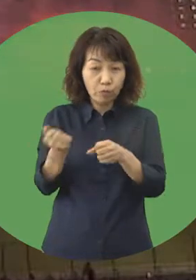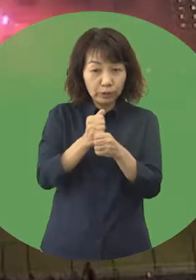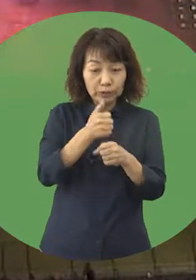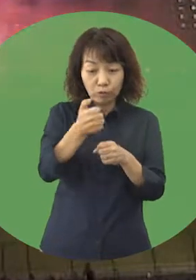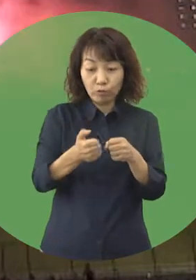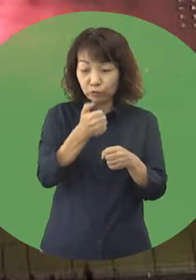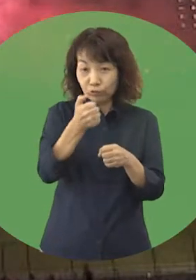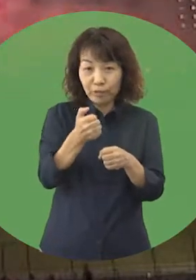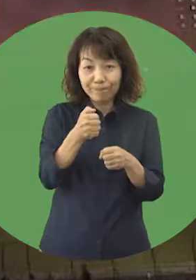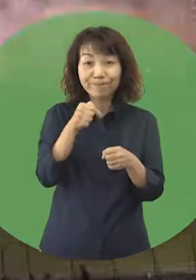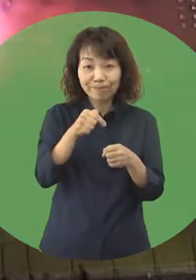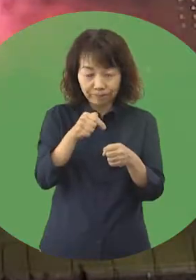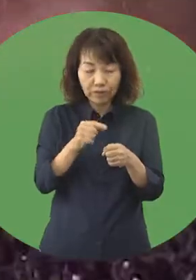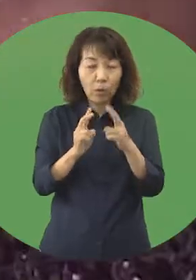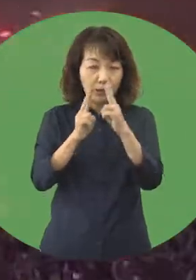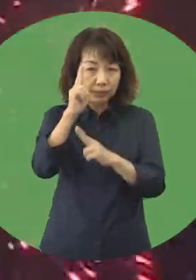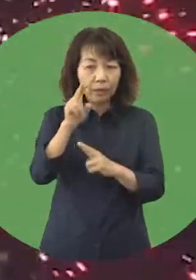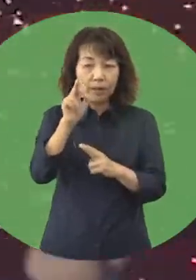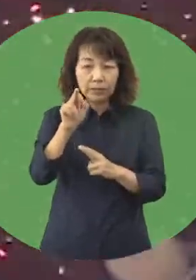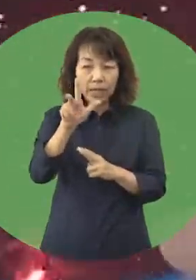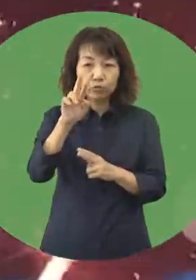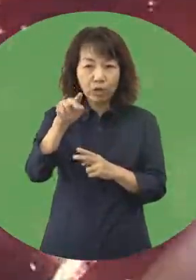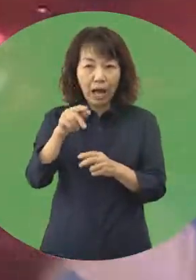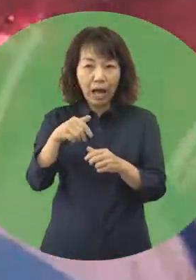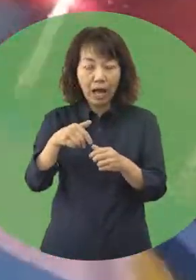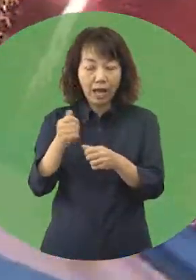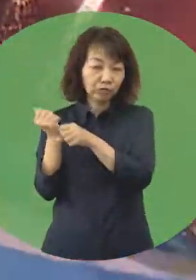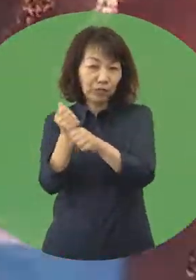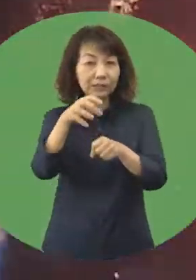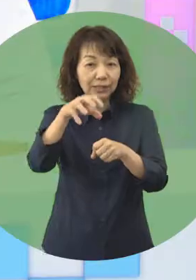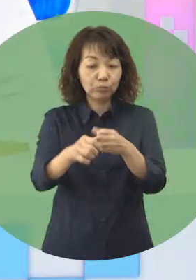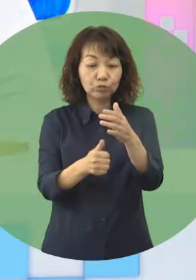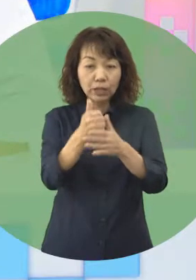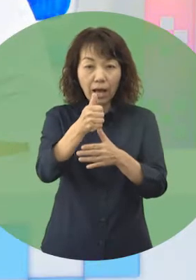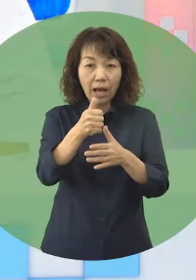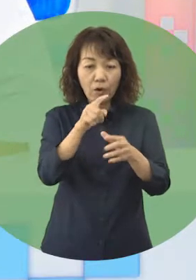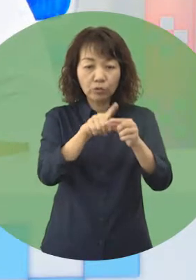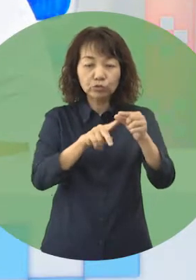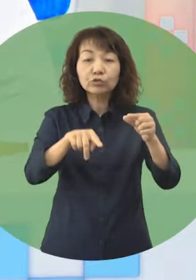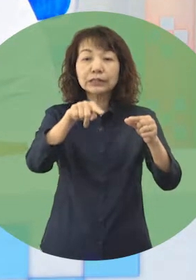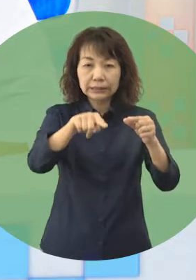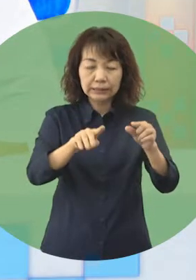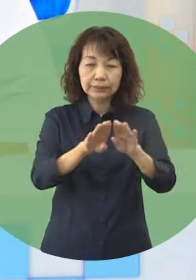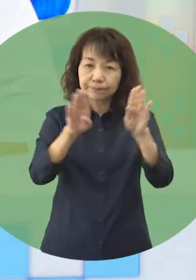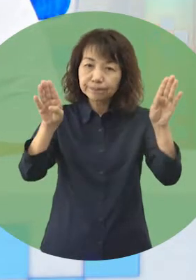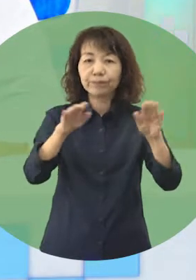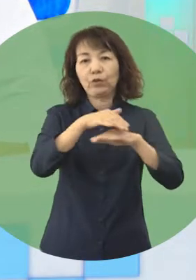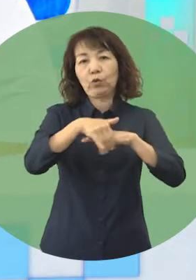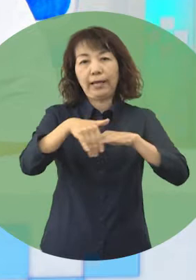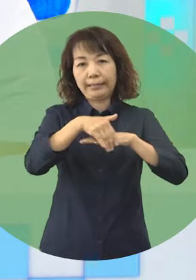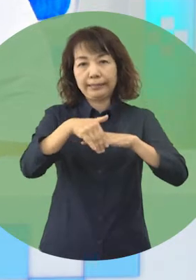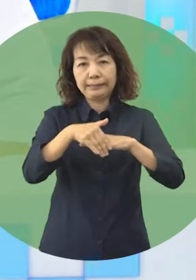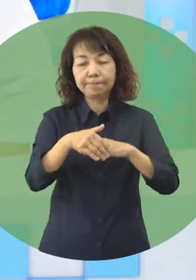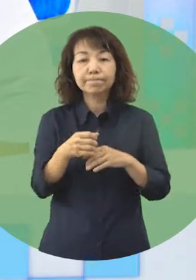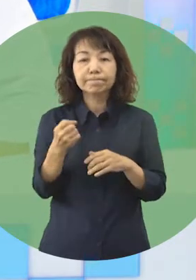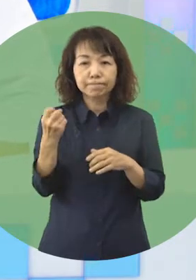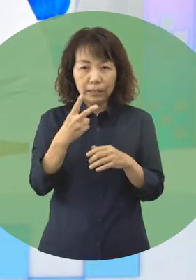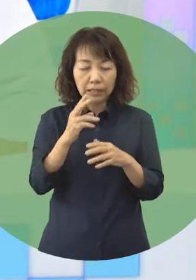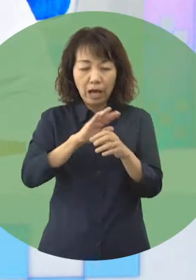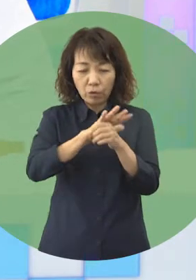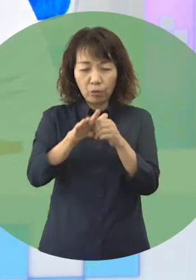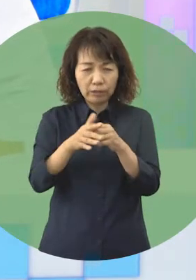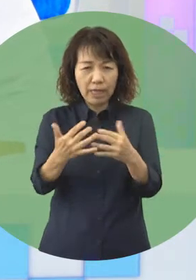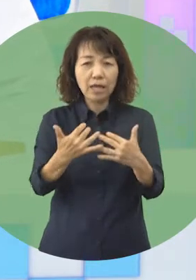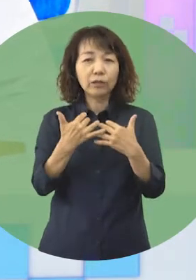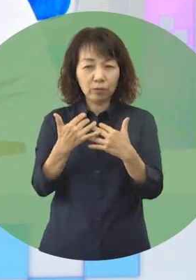沖縄セルラースタジアム那覇をメイン会場に開催します。 またコロナ禍の影響などで沖縄に来られないウ